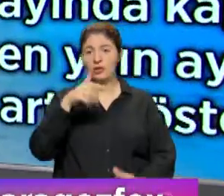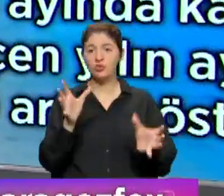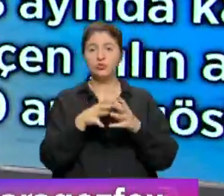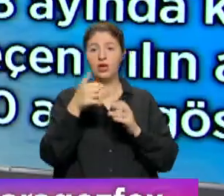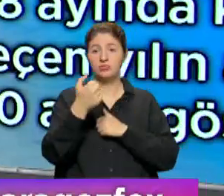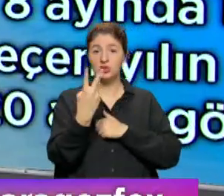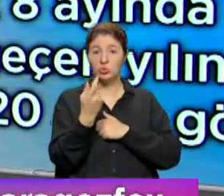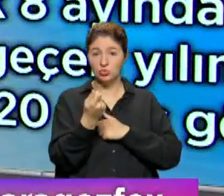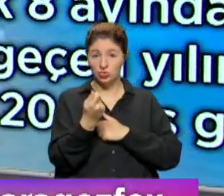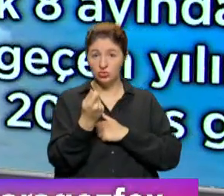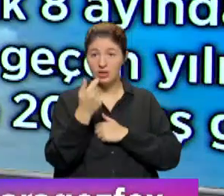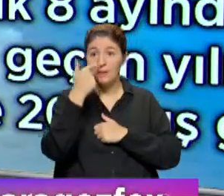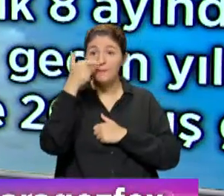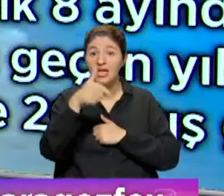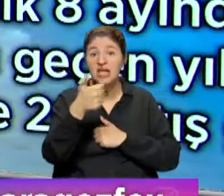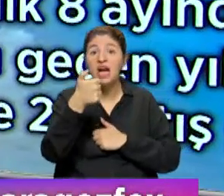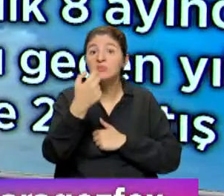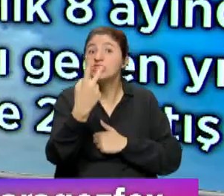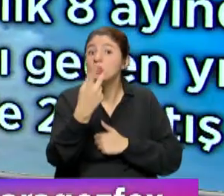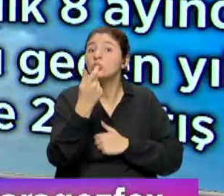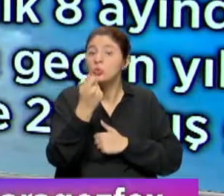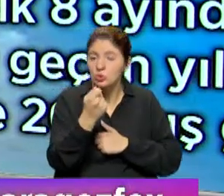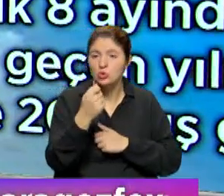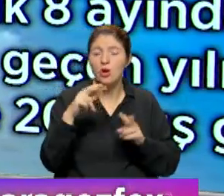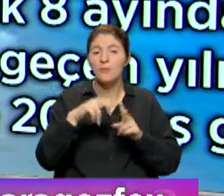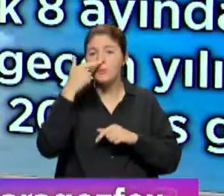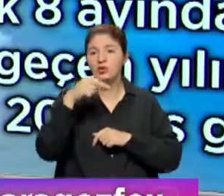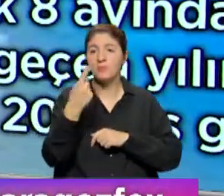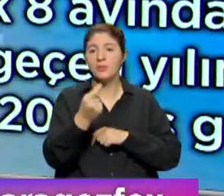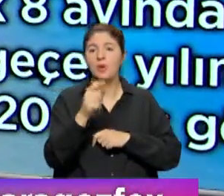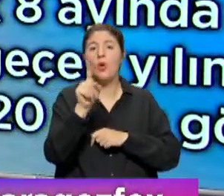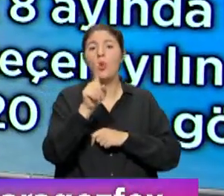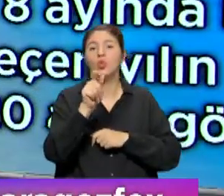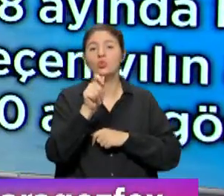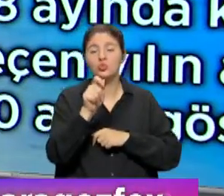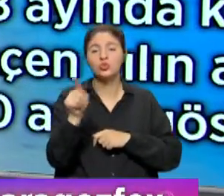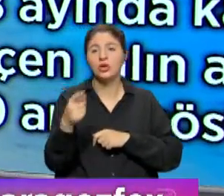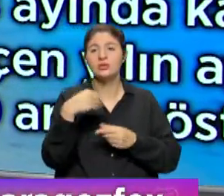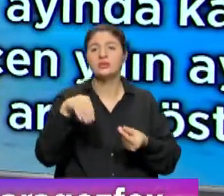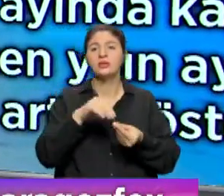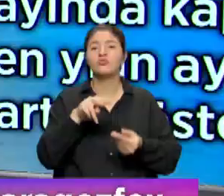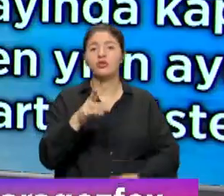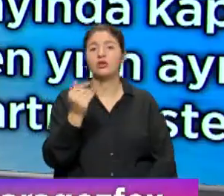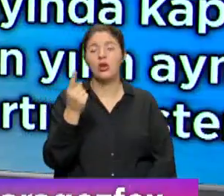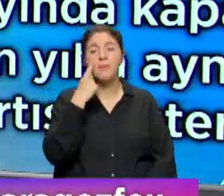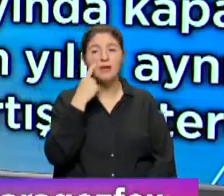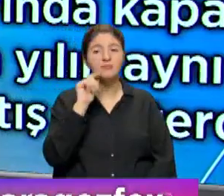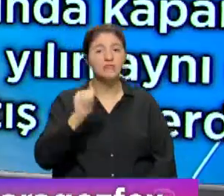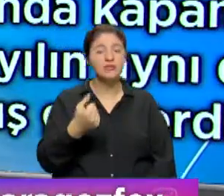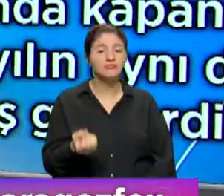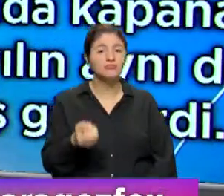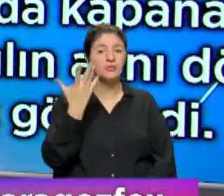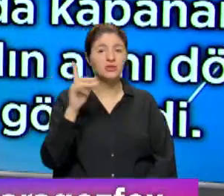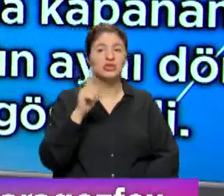62 kuruş benzine 62 kuruş motorin grubunda 1 L 10 kuruşluk zam yolda Bakalım yarın